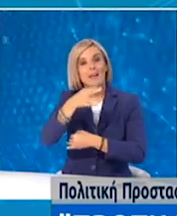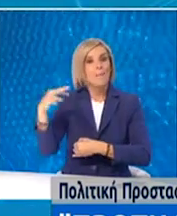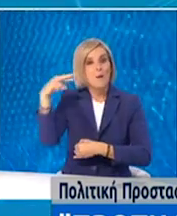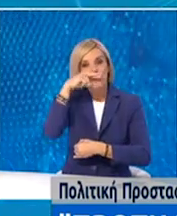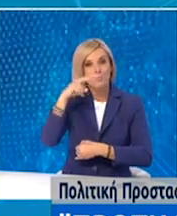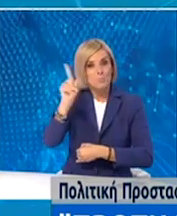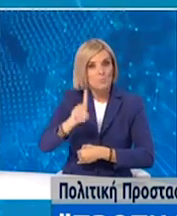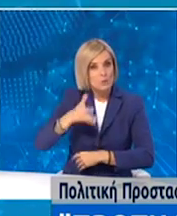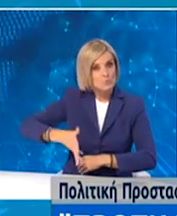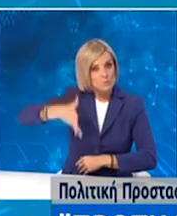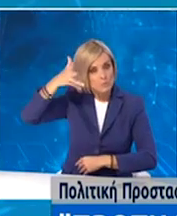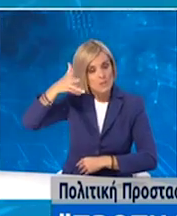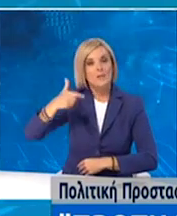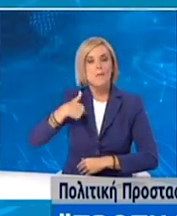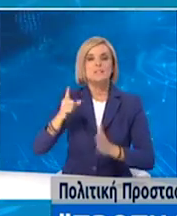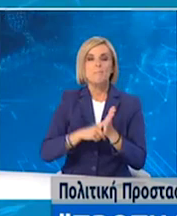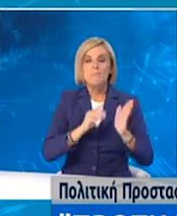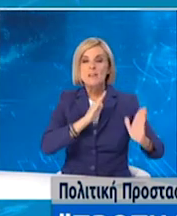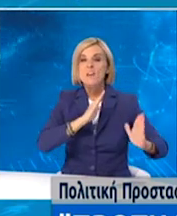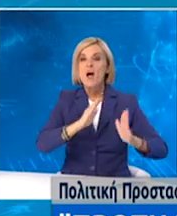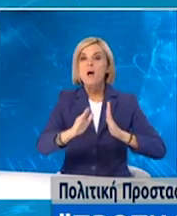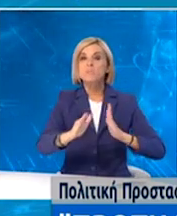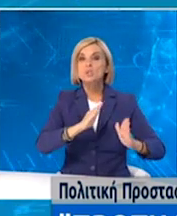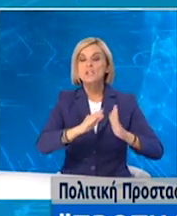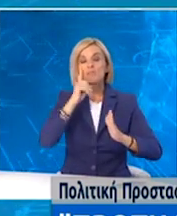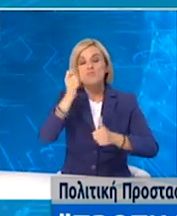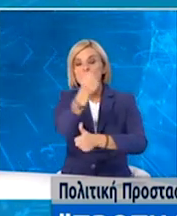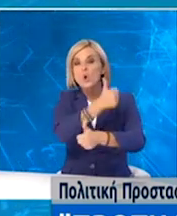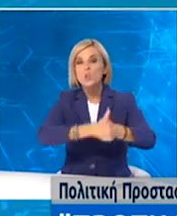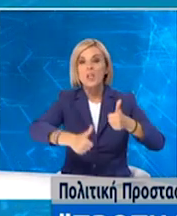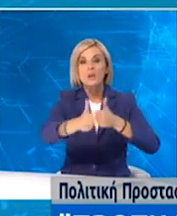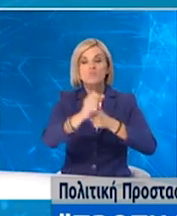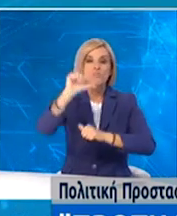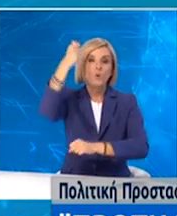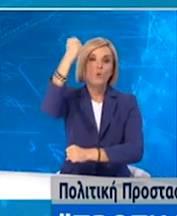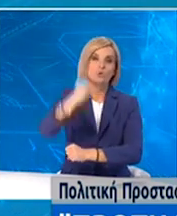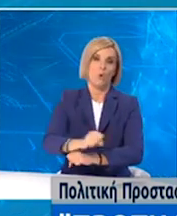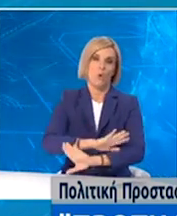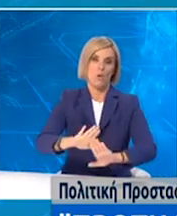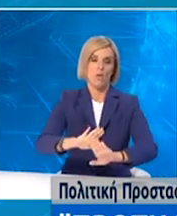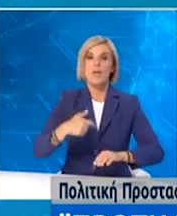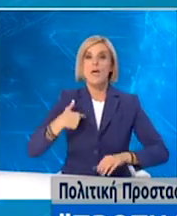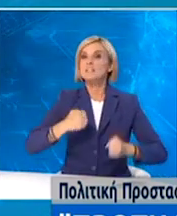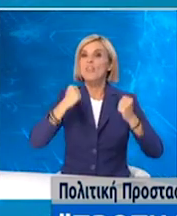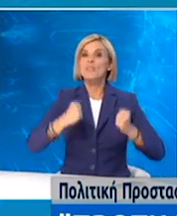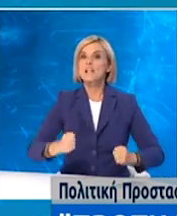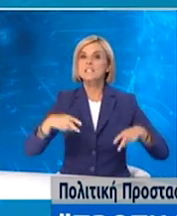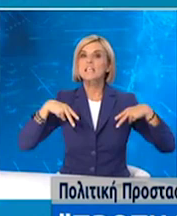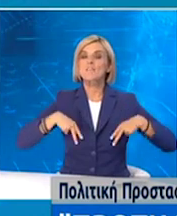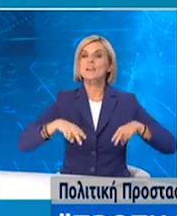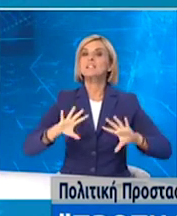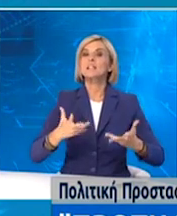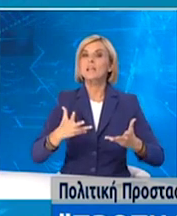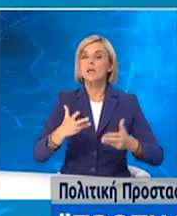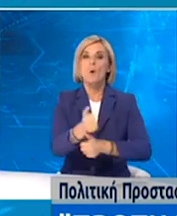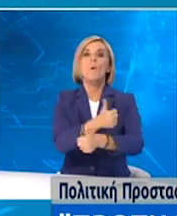το κεκτημένο οφείλουμε να το διαφυλάξουμε ως κόρυν οφθαλμού. Η θέση της κυβέρνησης ήταν και παραμένει σταθερή.